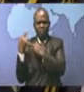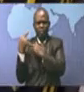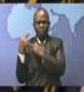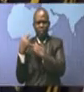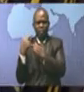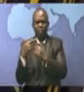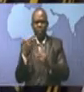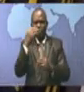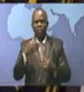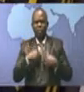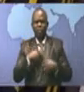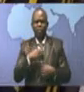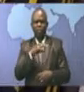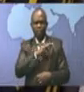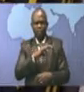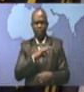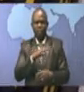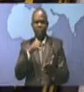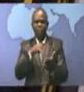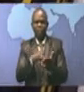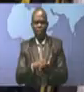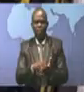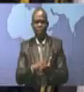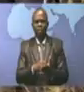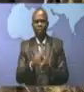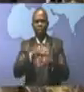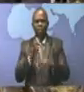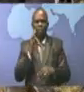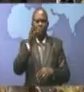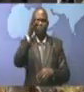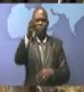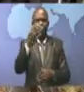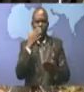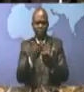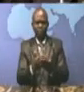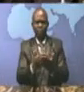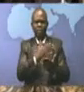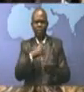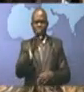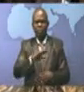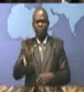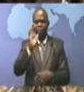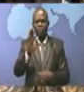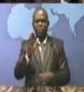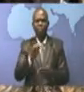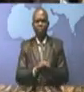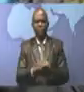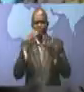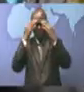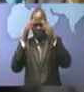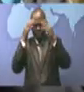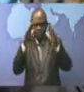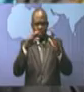avoir davantage, afin de se garantir un avenir meilleur et pour leur descendance. Il les a aussi sensibilisés